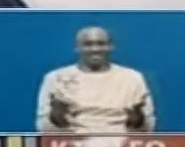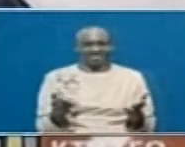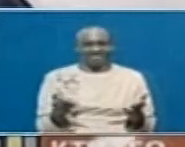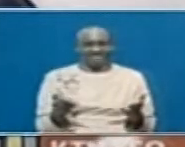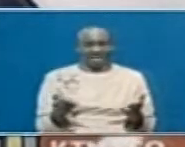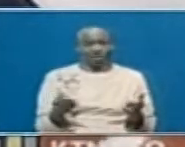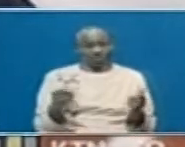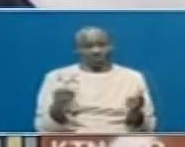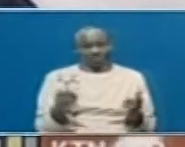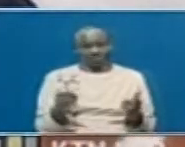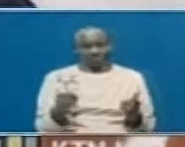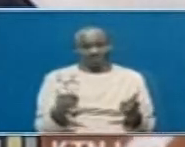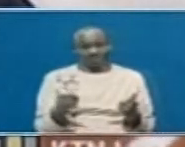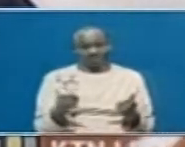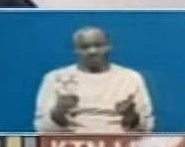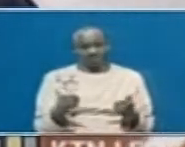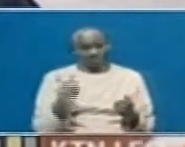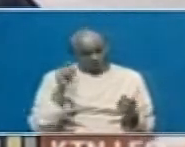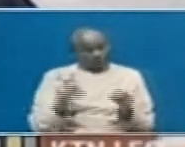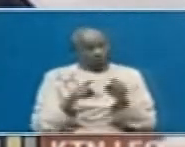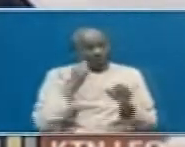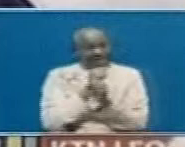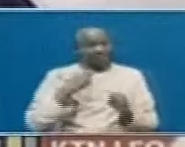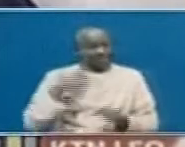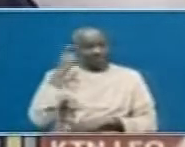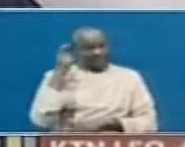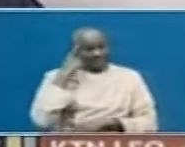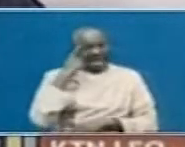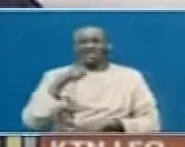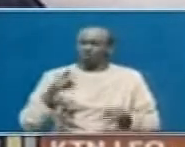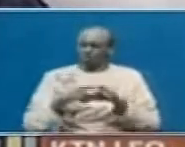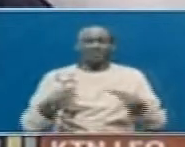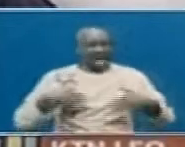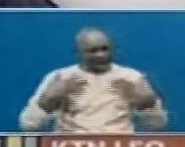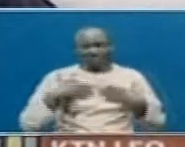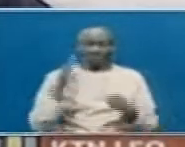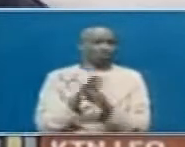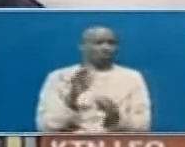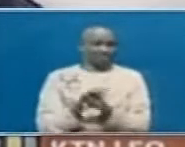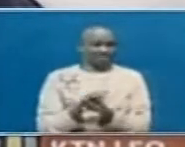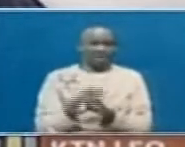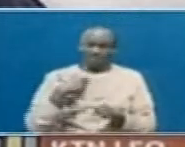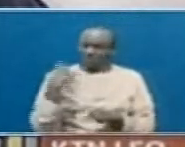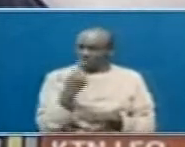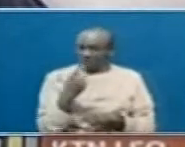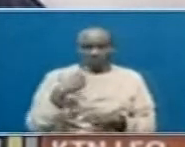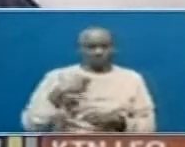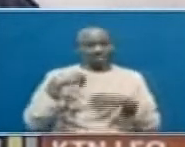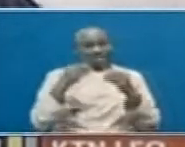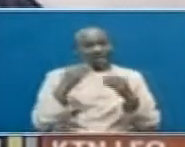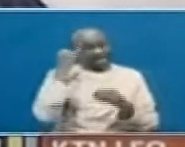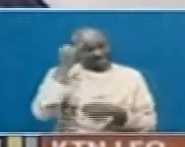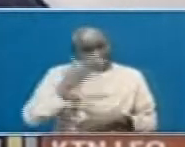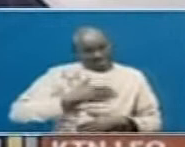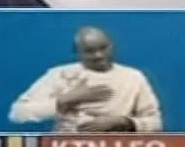sisi. Na pia hususa raha tulionayo ni kutoa mawazo yetu katika kongamano